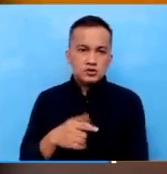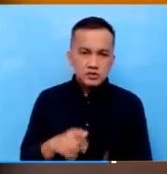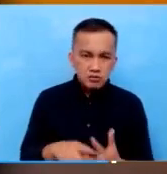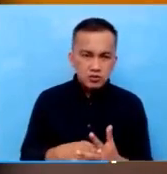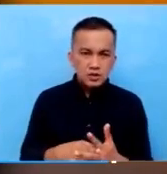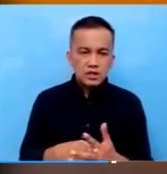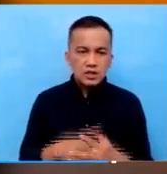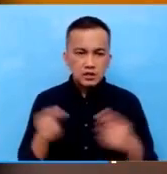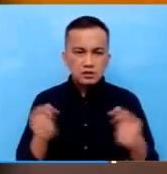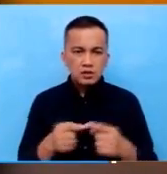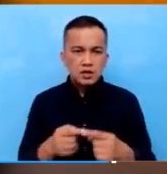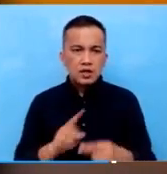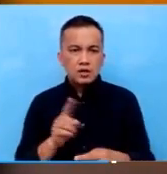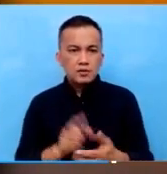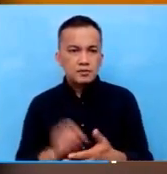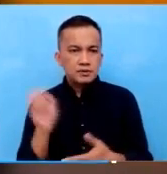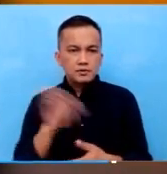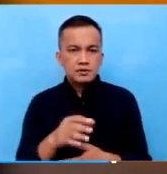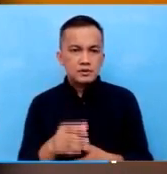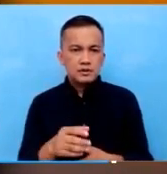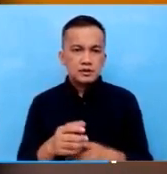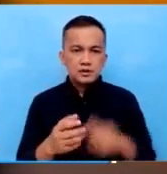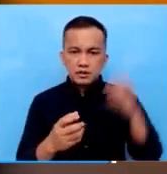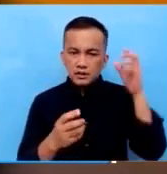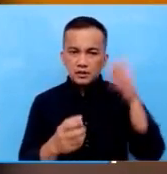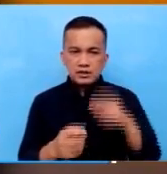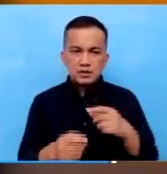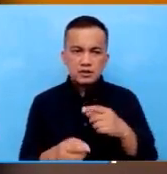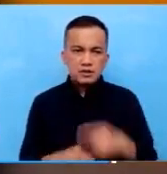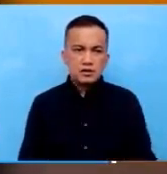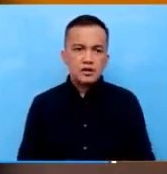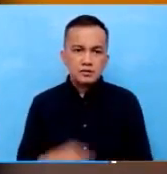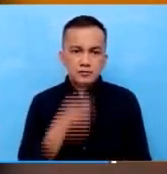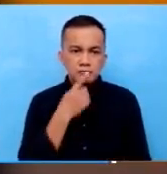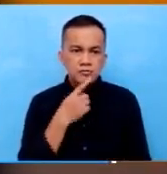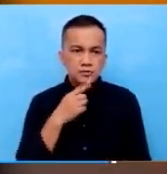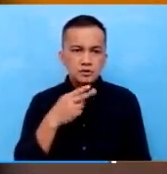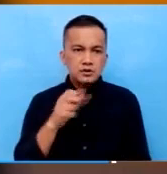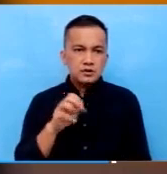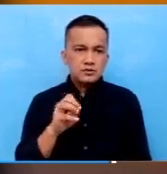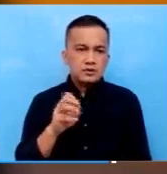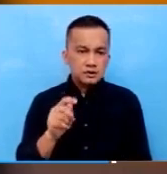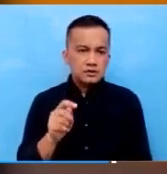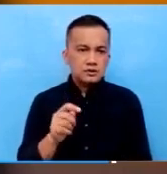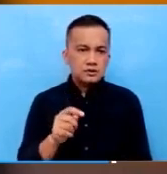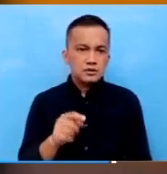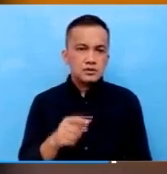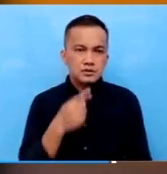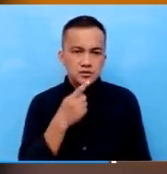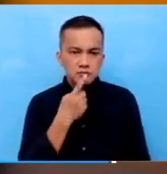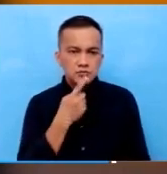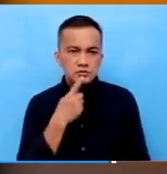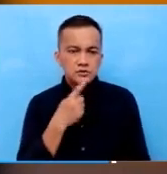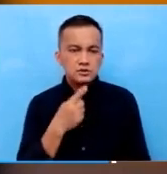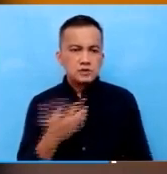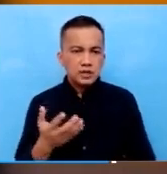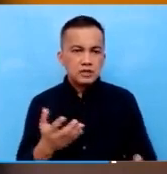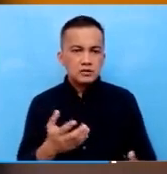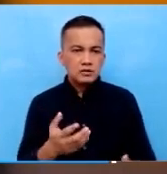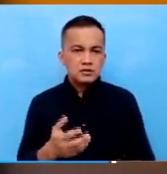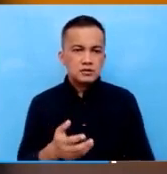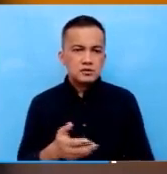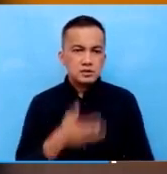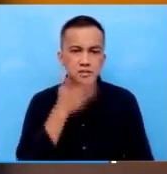ko? Helmet nga! Ano nga binato ko? Ayun, sabi niya helmet! Ano nga binato ko? Sa inyo din, saan tumama? Huwag ka magtaas ng